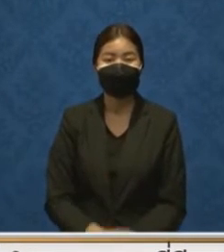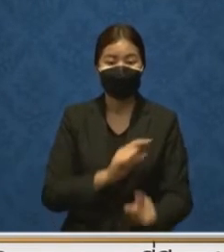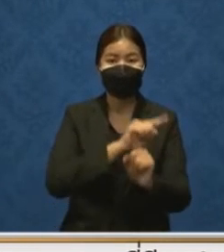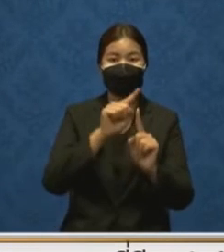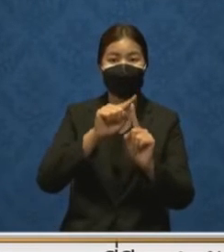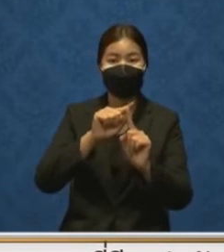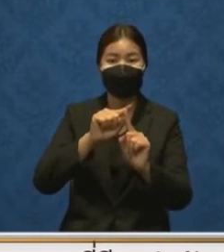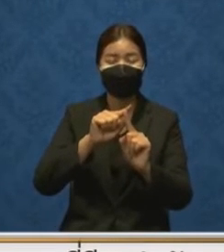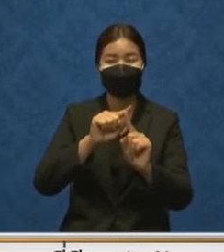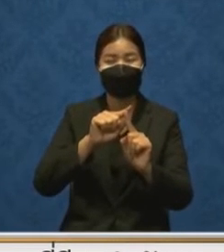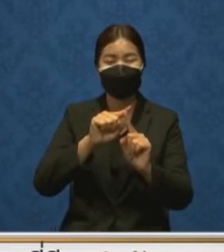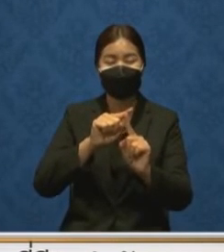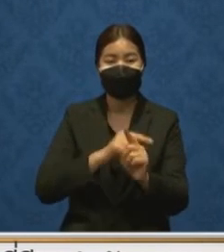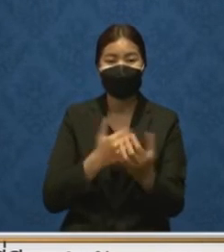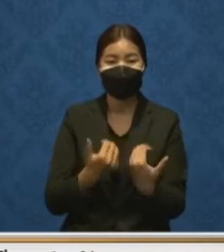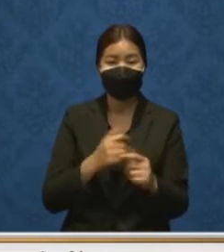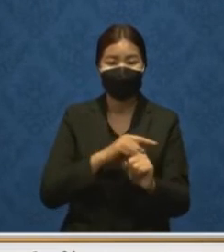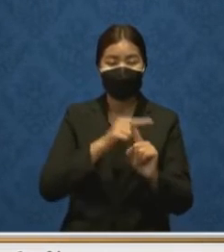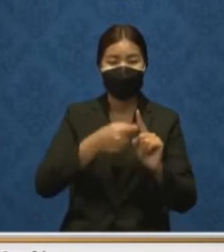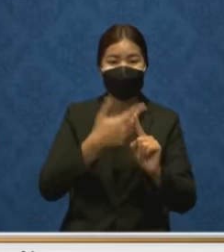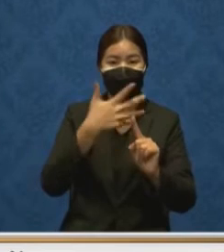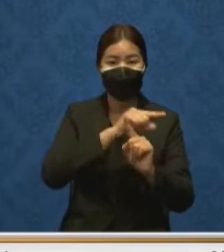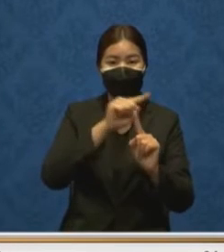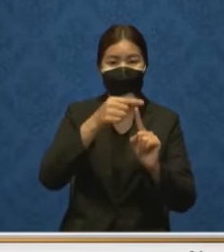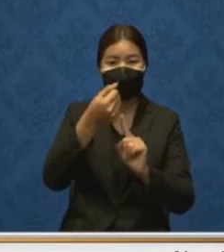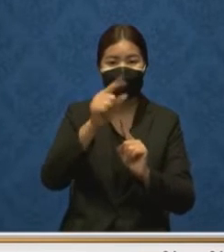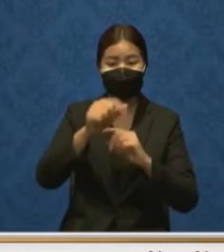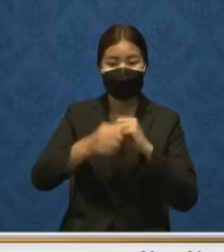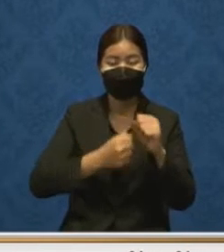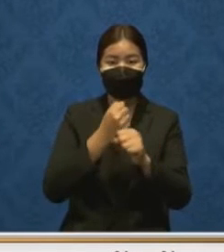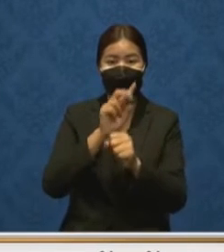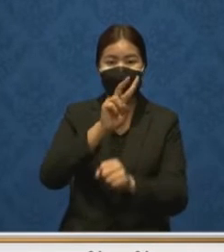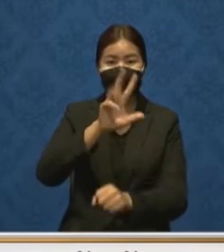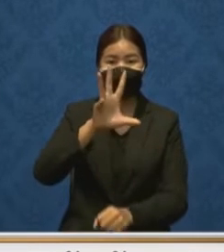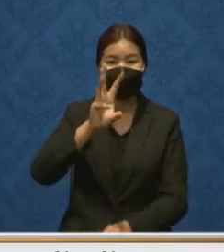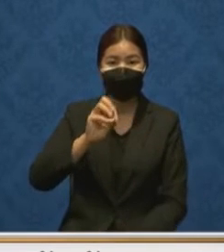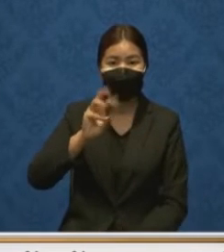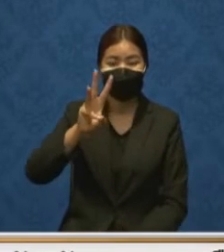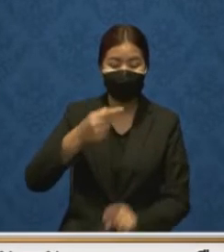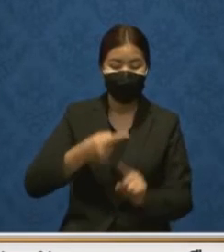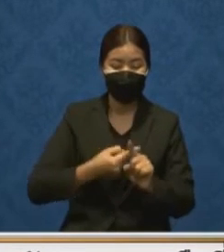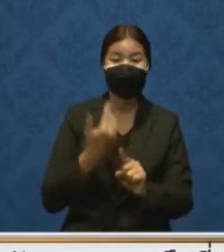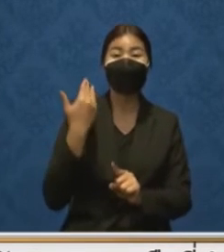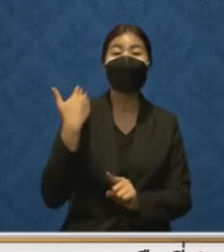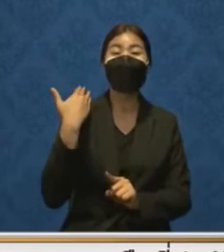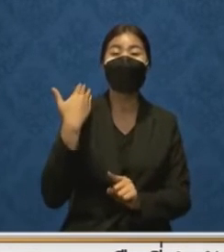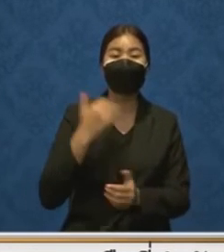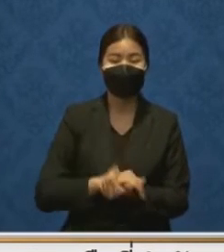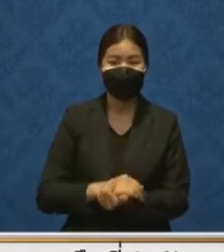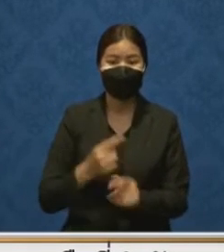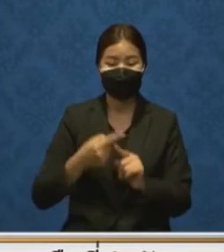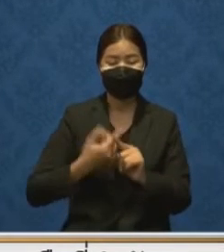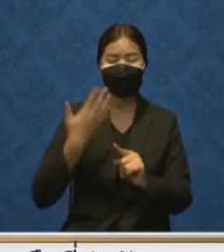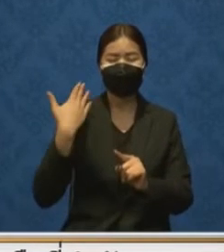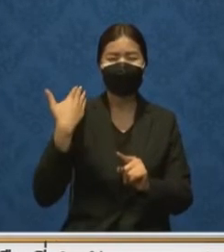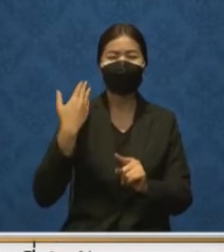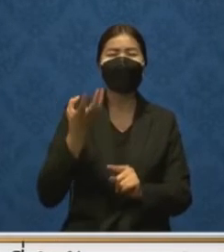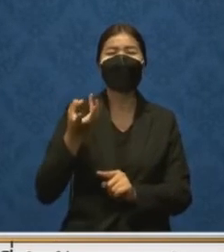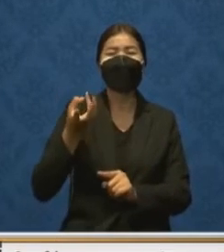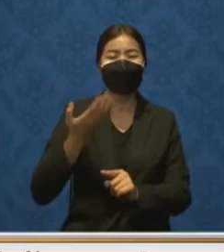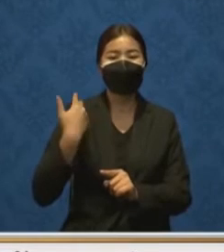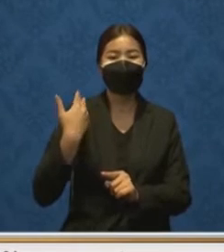ี่ 11 พรึกษพาคม 65 เมื่อเดอนที่แล้วไม่กี่วนมนเี่ยครับ